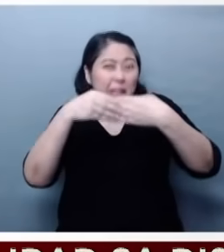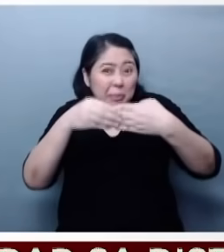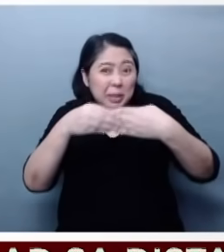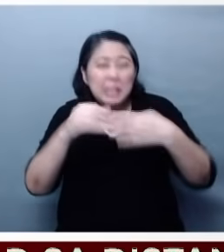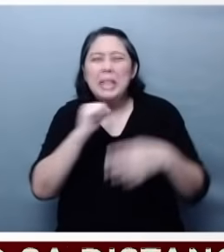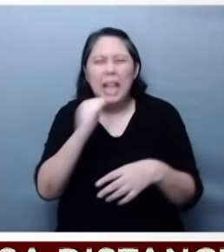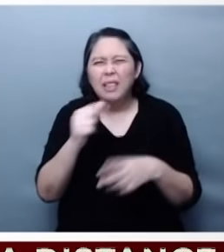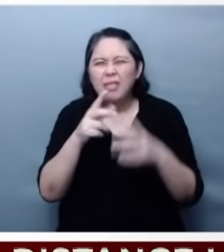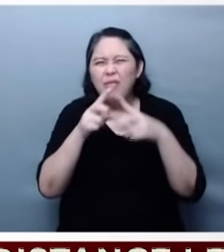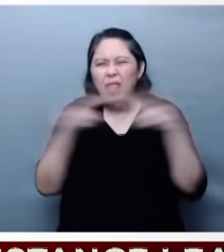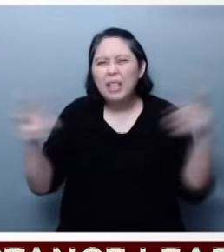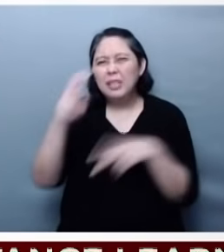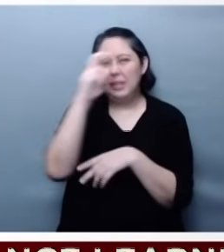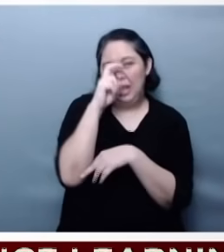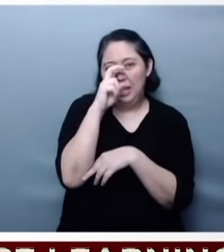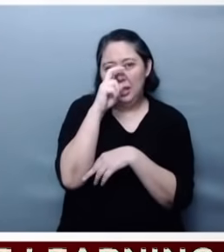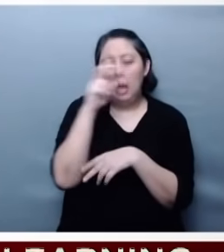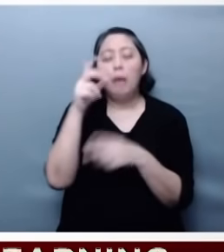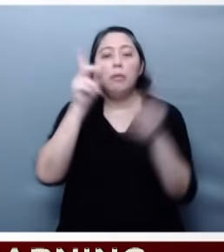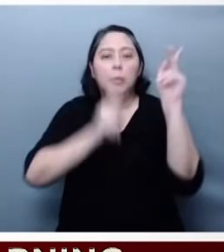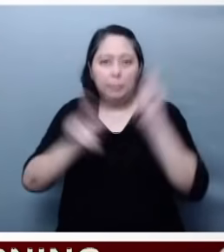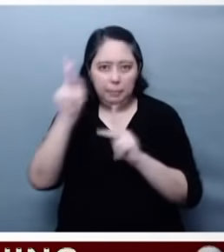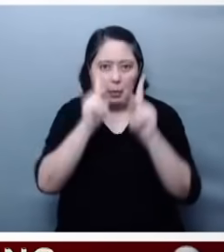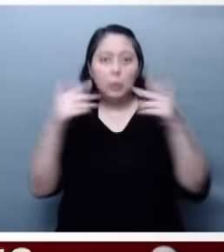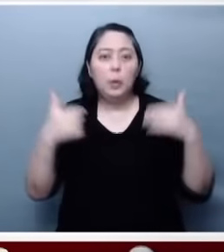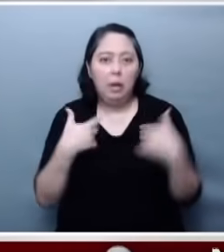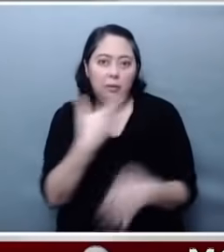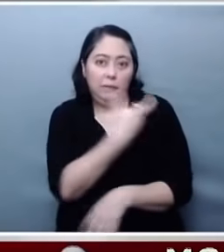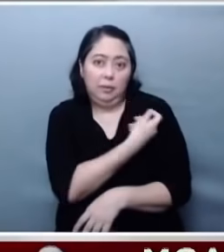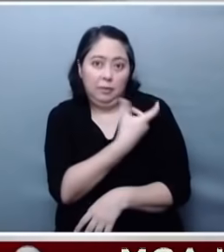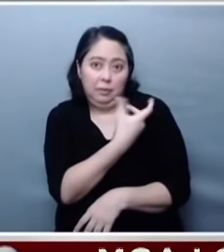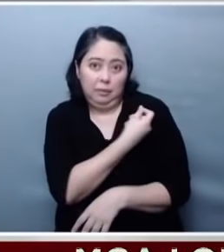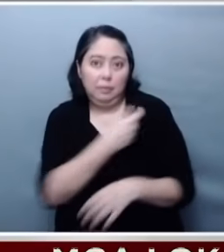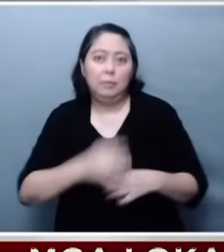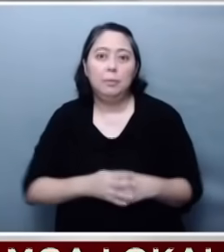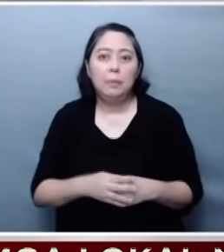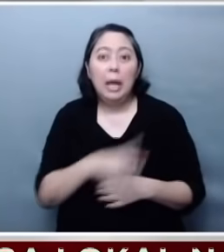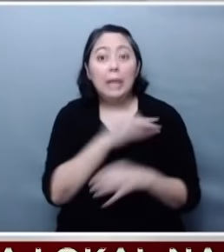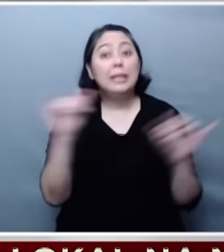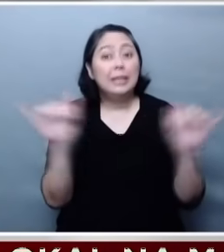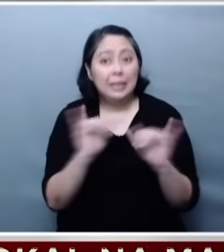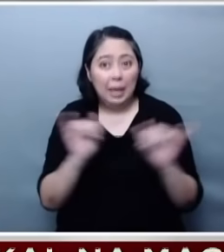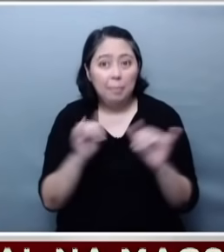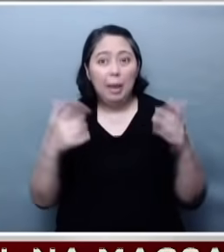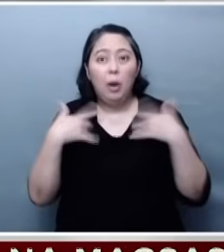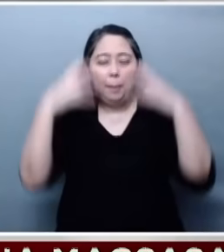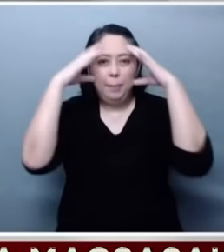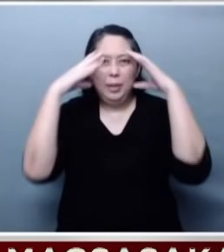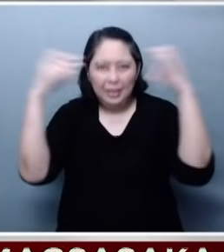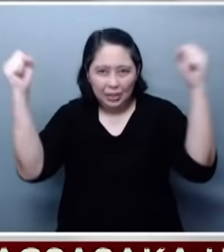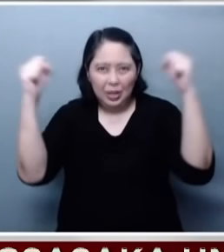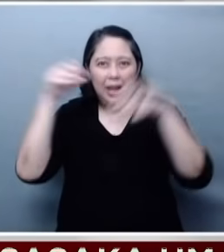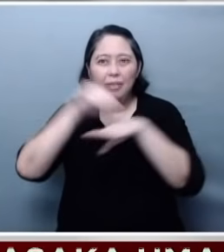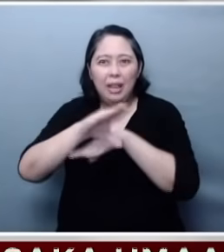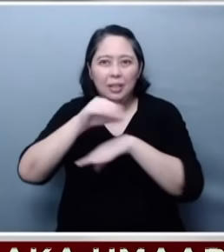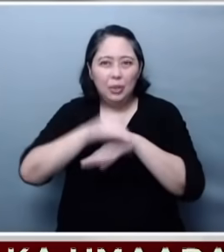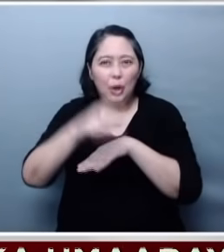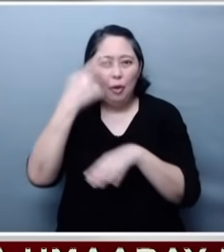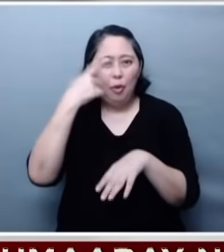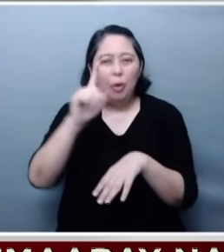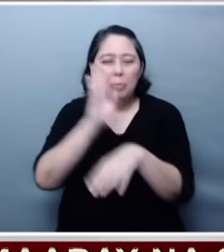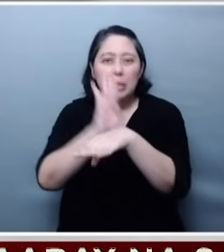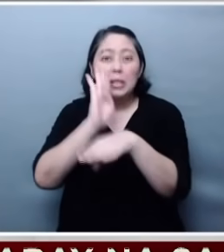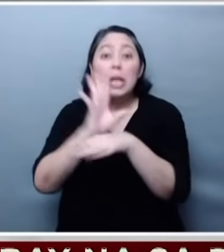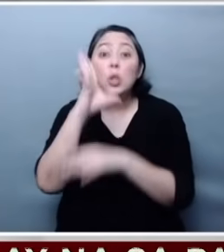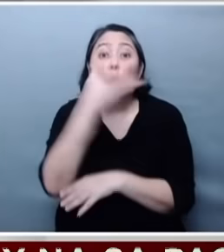population to be out and about to restart the economy for everyone. Ito rin ang panukala ni Presidential Advisor for Entrepreneurship,